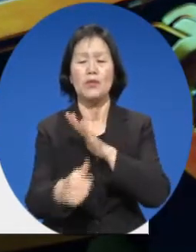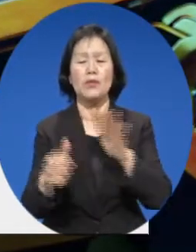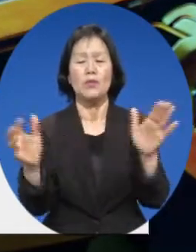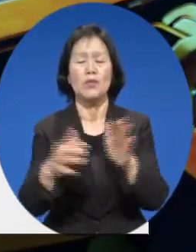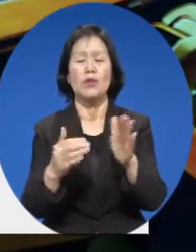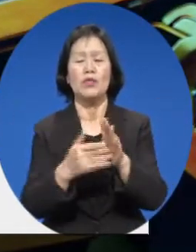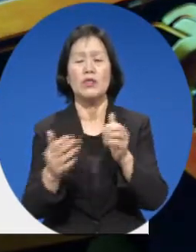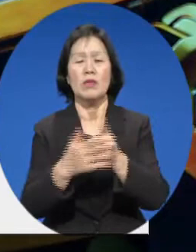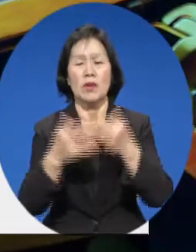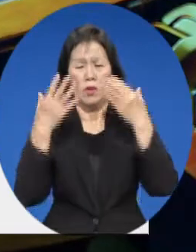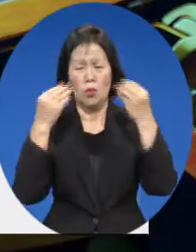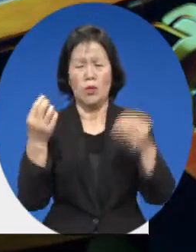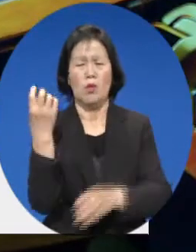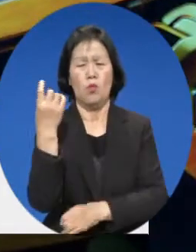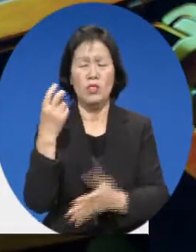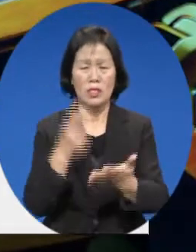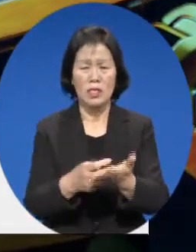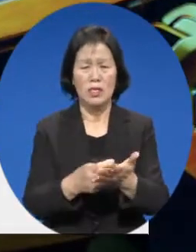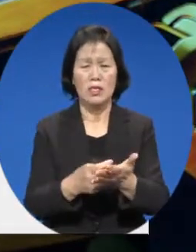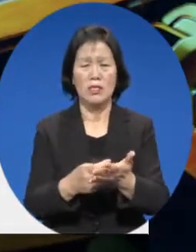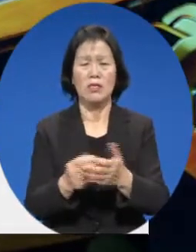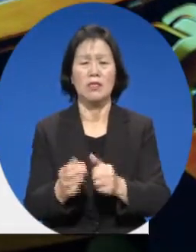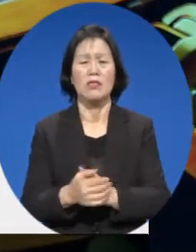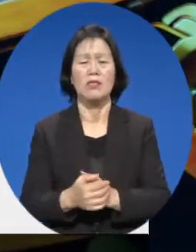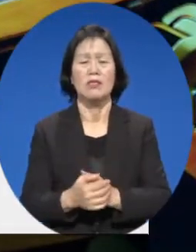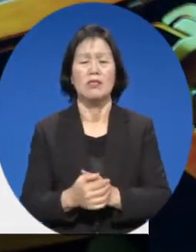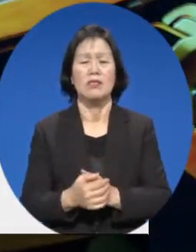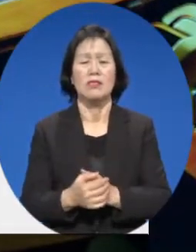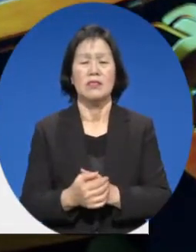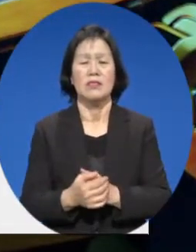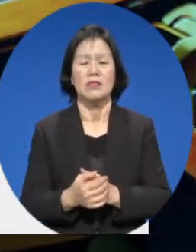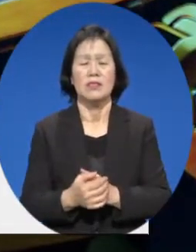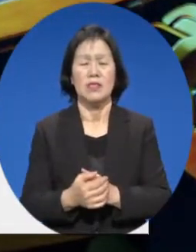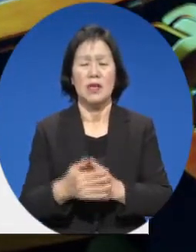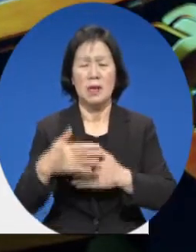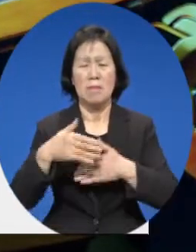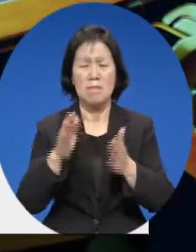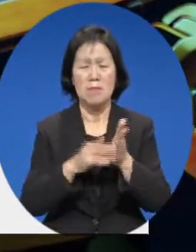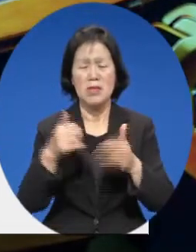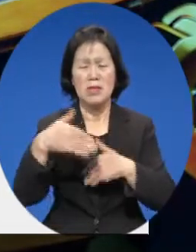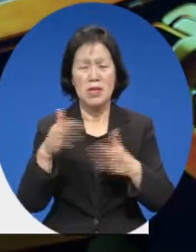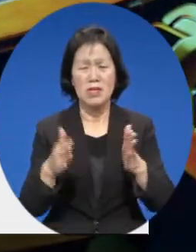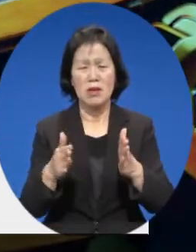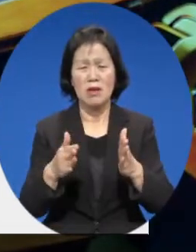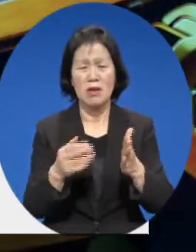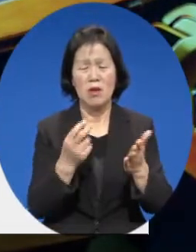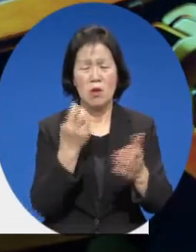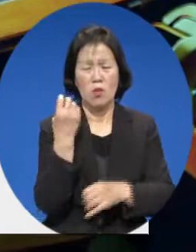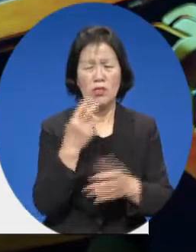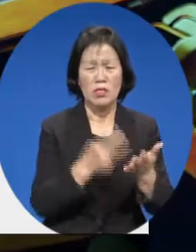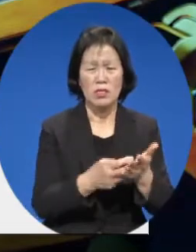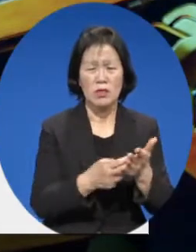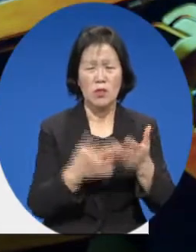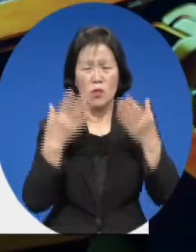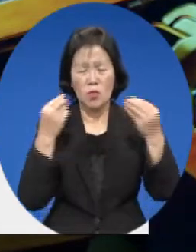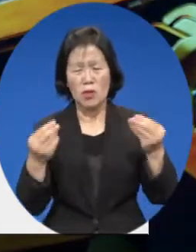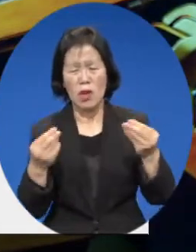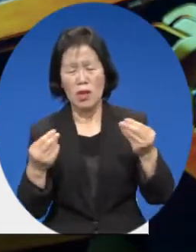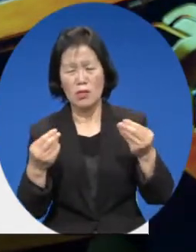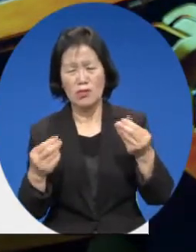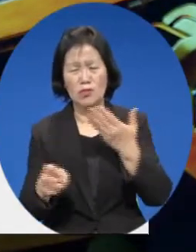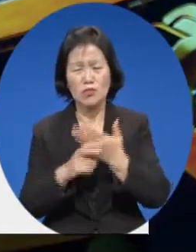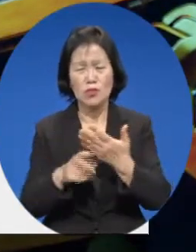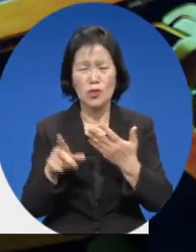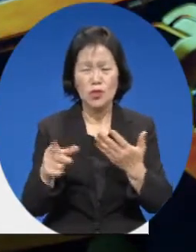공개가 원칙 입니다 마치 공기가 b 그 그 밀실에서 하는 것이 그 원칙이고 어떻게 온 공개하는 것이 원칙이 아닌